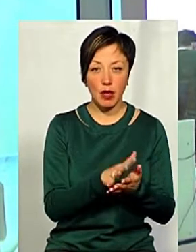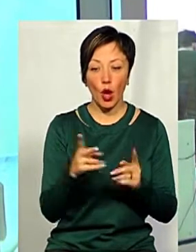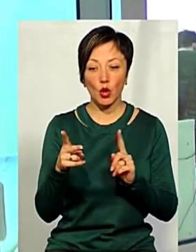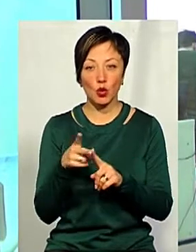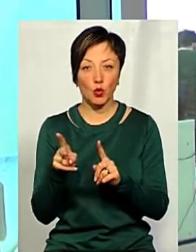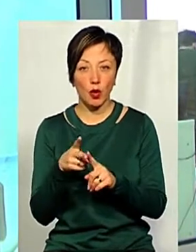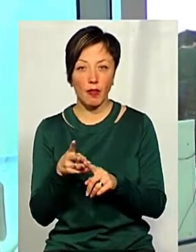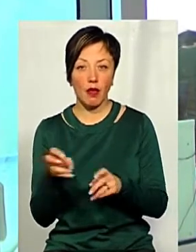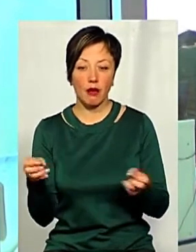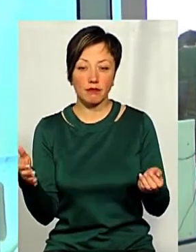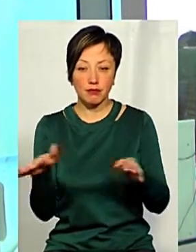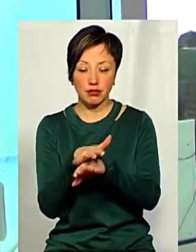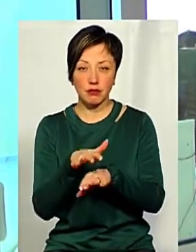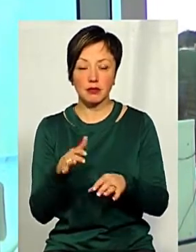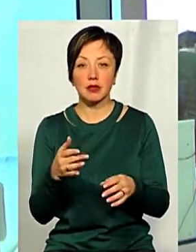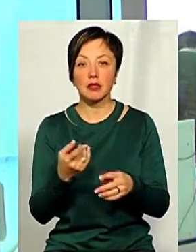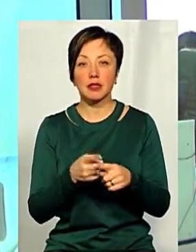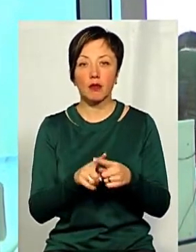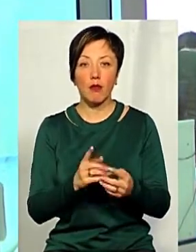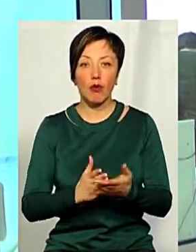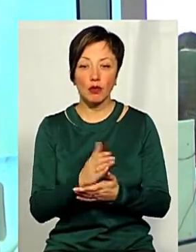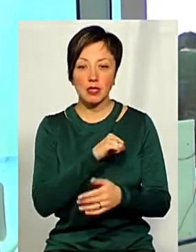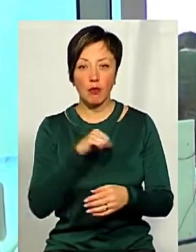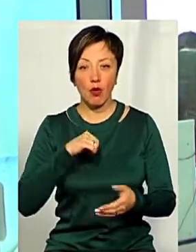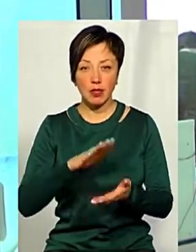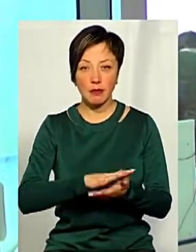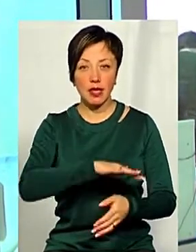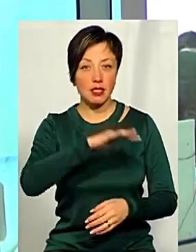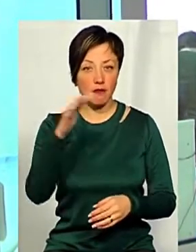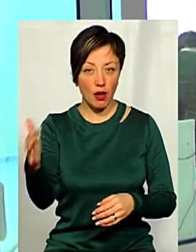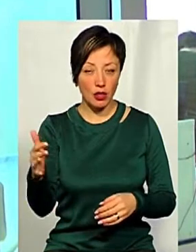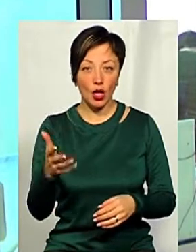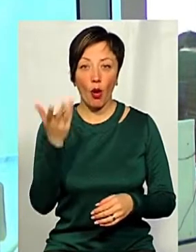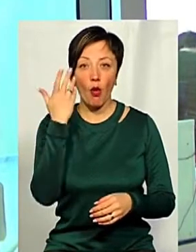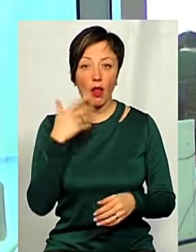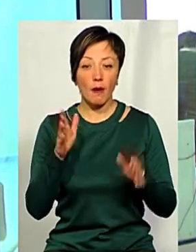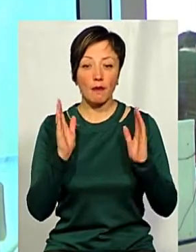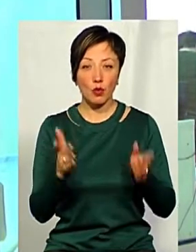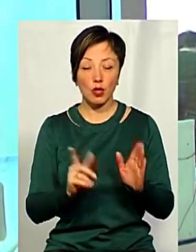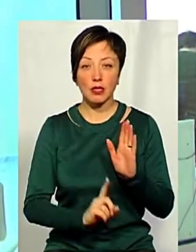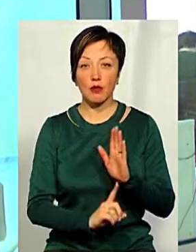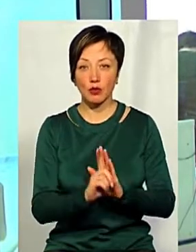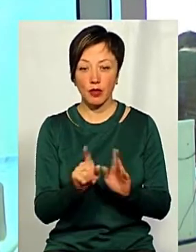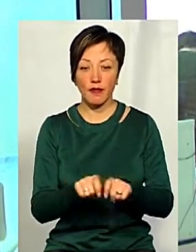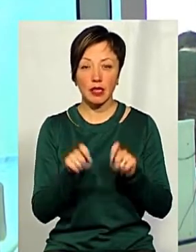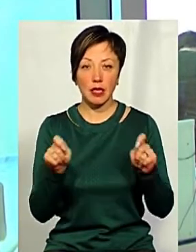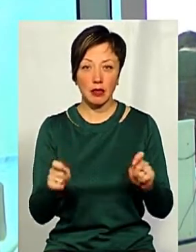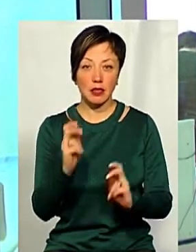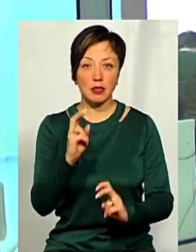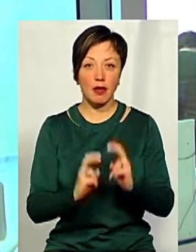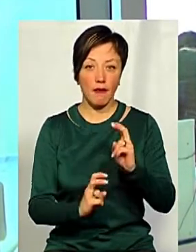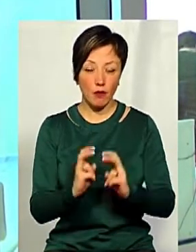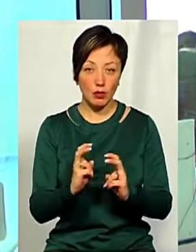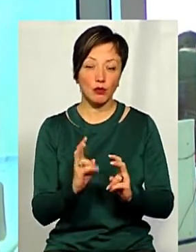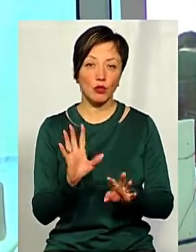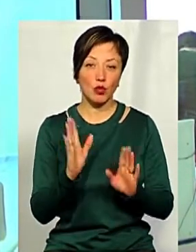другий тариф на захоронення. Це, власне, послуги самого сміттєзвалища. І коли буде запущено і відкрито сміттєпереробний завод,